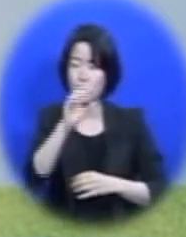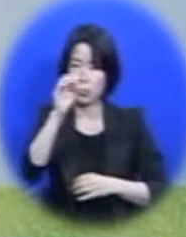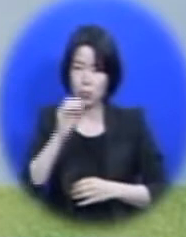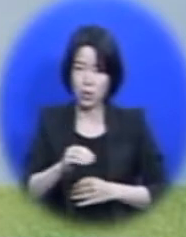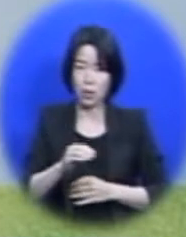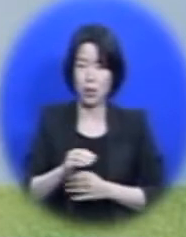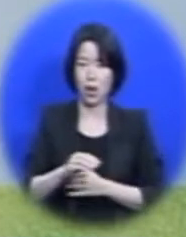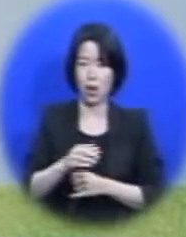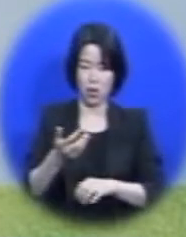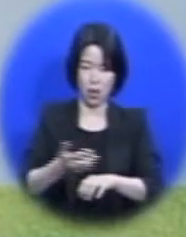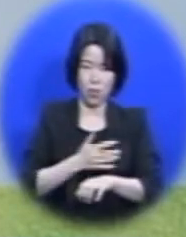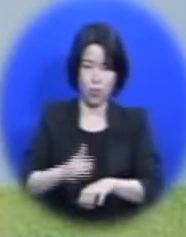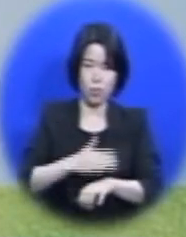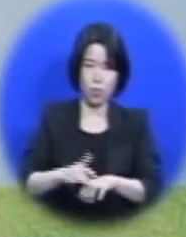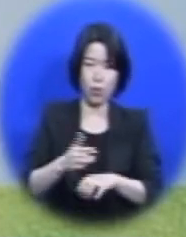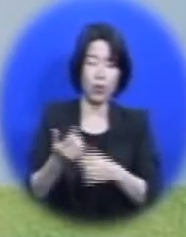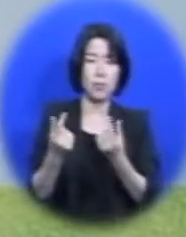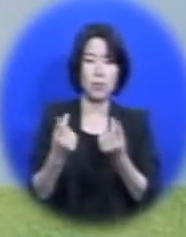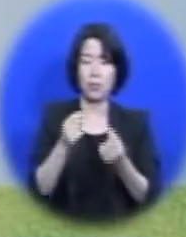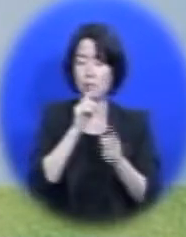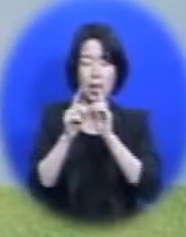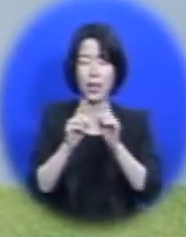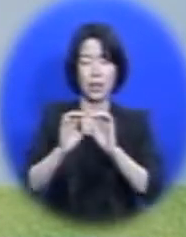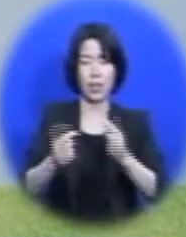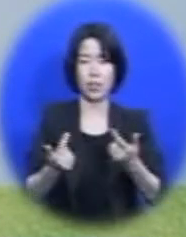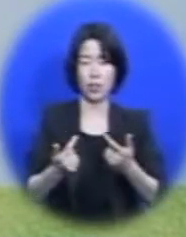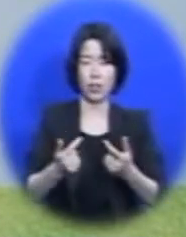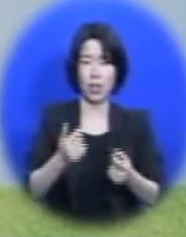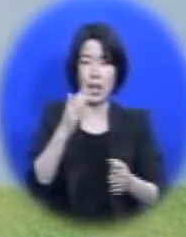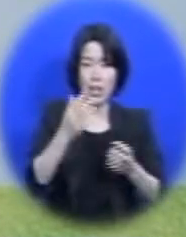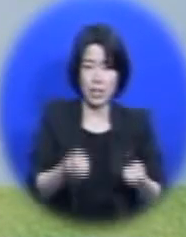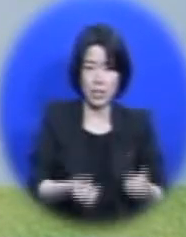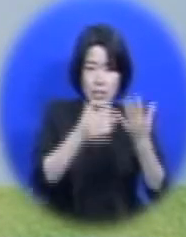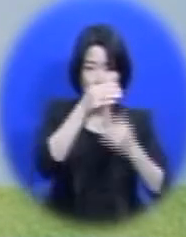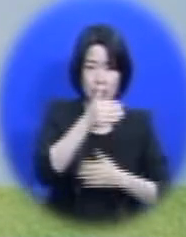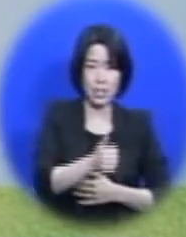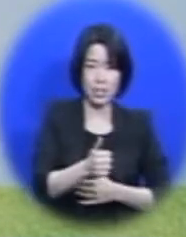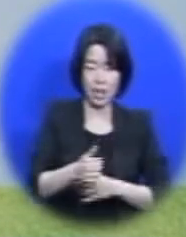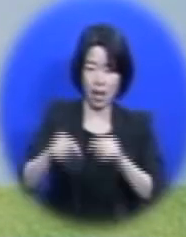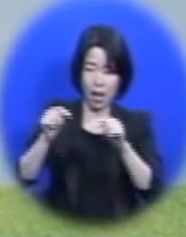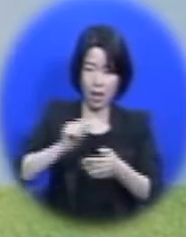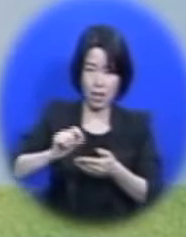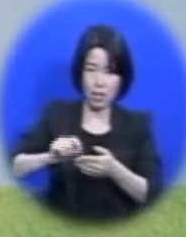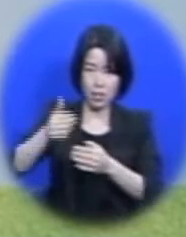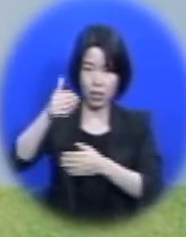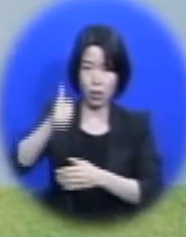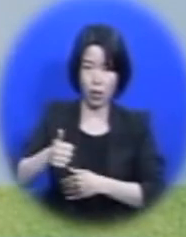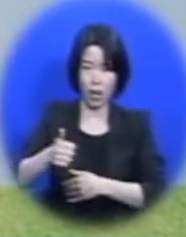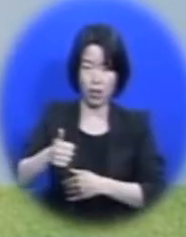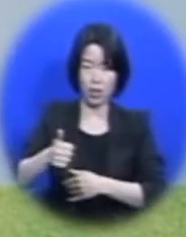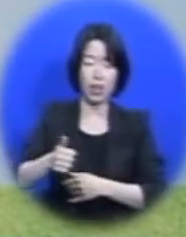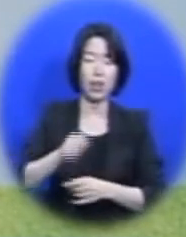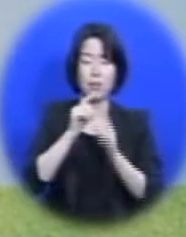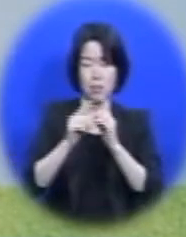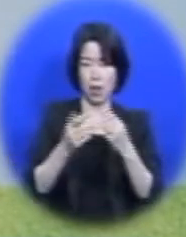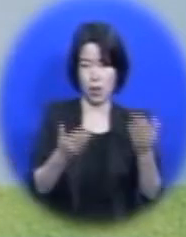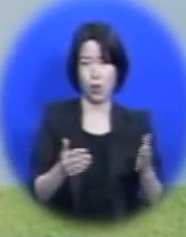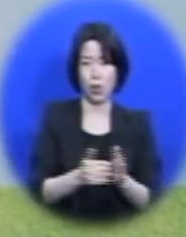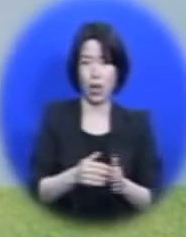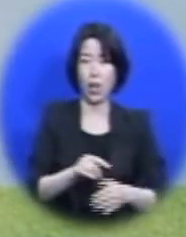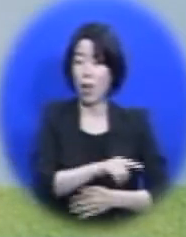사람들을 말하는 게 아닙니다. 제사장들과 서기관 같은 사람들에게 하시는 이야기였어요. 너희는